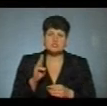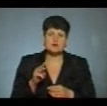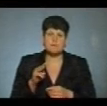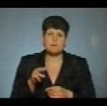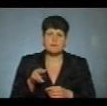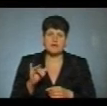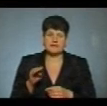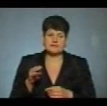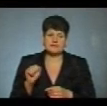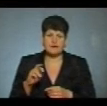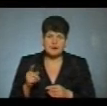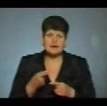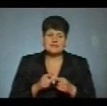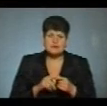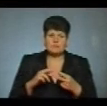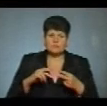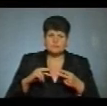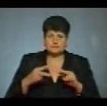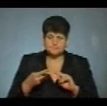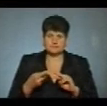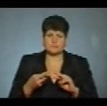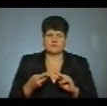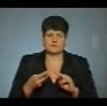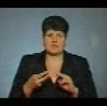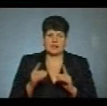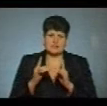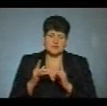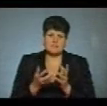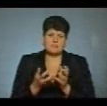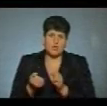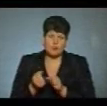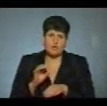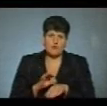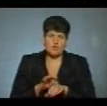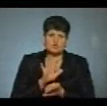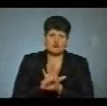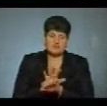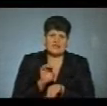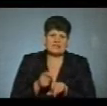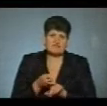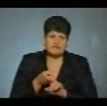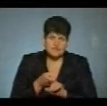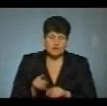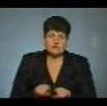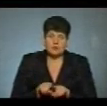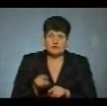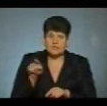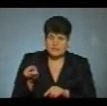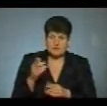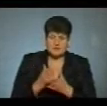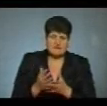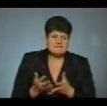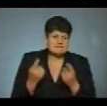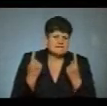є перепрофільовані ліжка повністю Монастирської лікарні під прийом хворих з ковід-інфекцією. Так як в Монастирському районі є